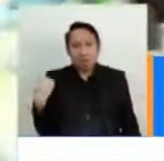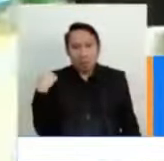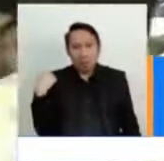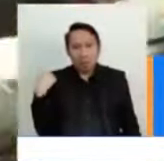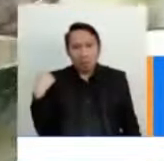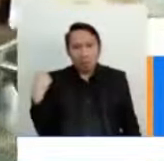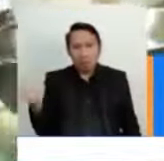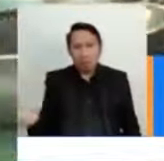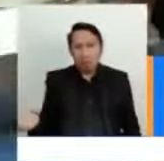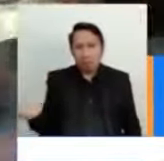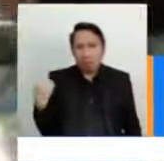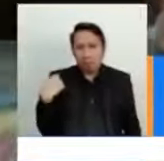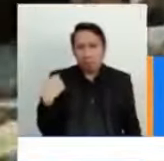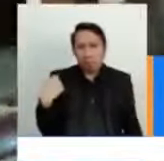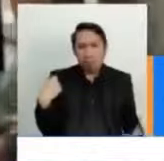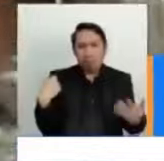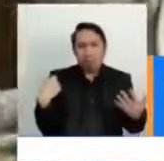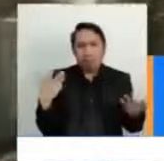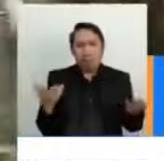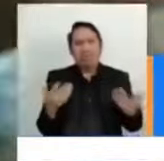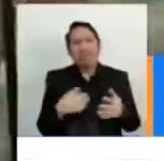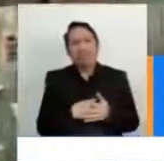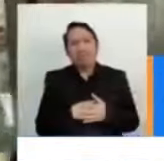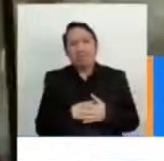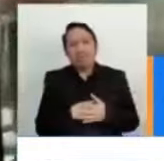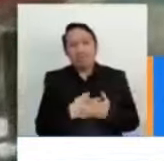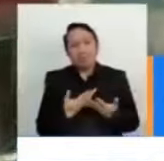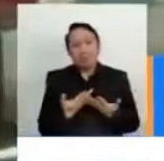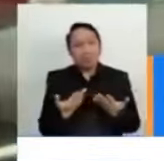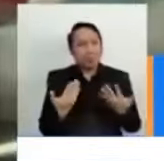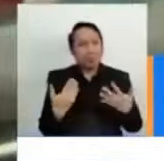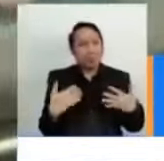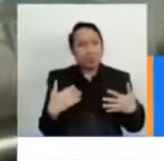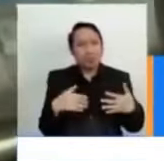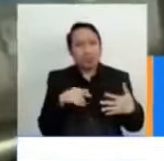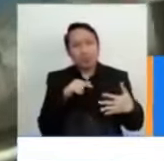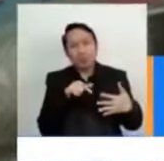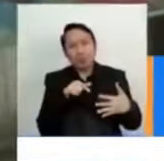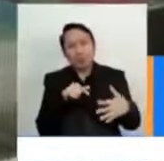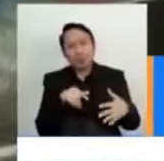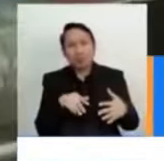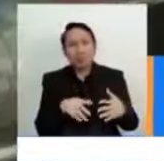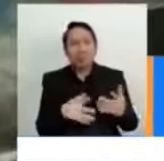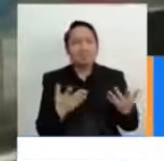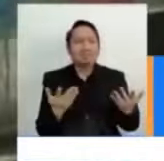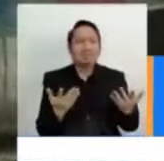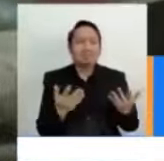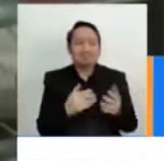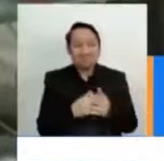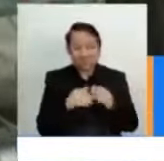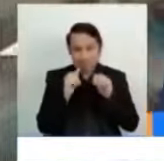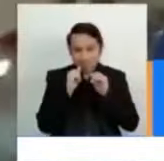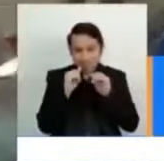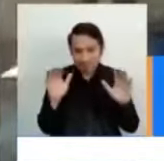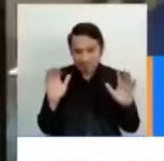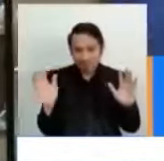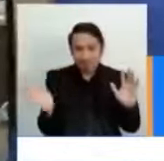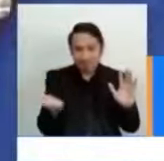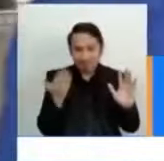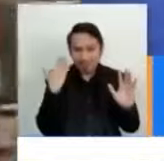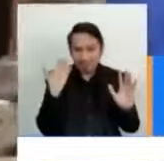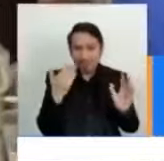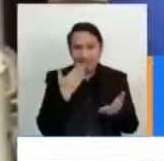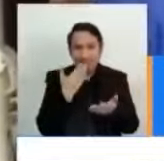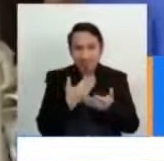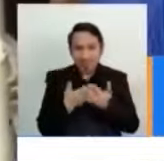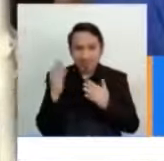entrance? Hello! Wow! A blessed morning, Diwata! A blessed good morning! Good morning, good morning, good morning po sa lahat ng nanonood ngayon sa